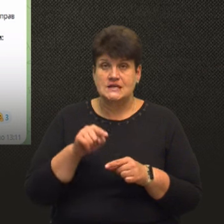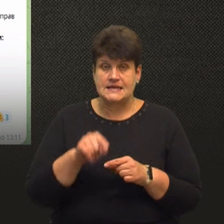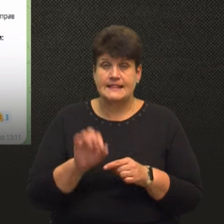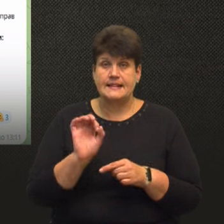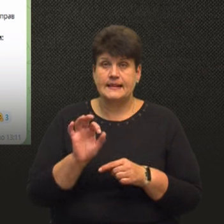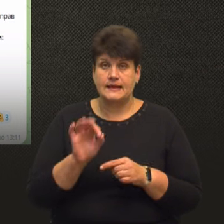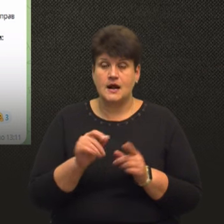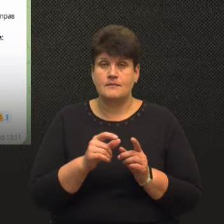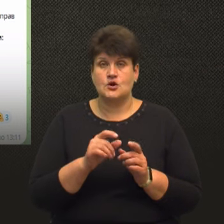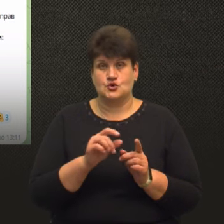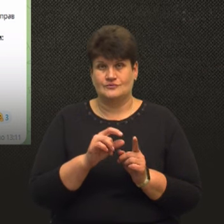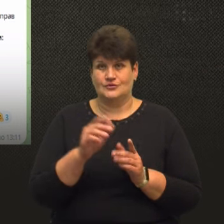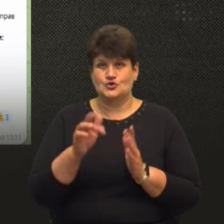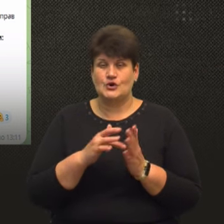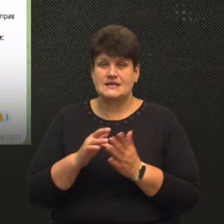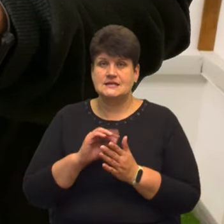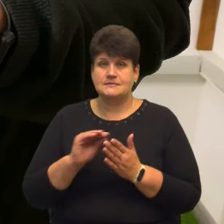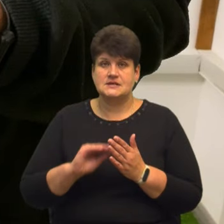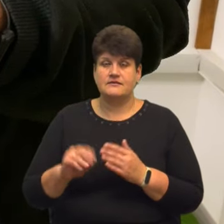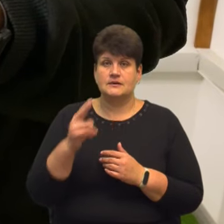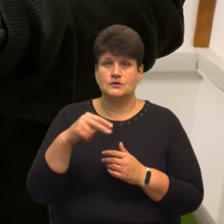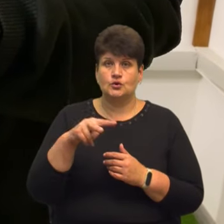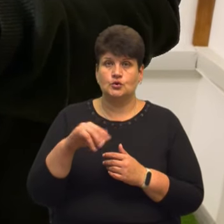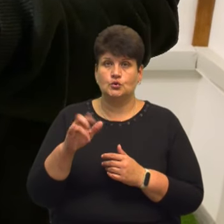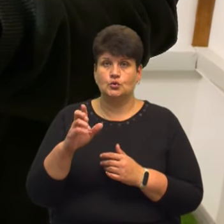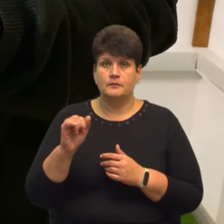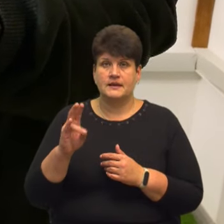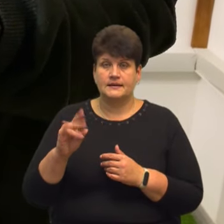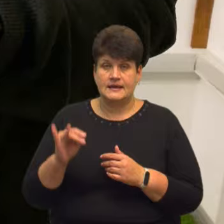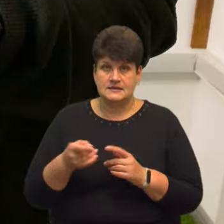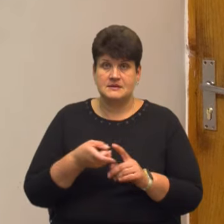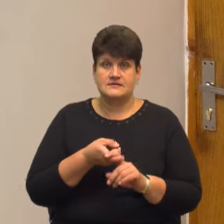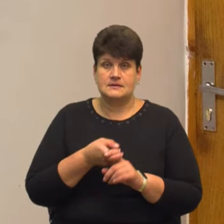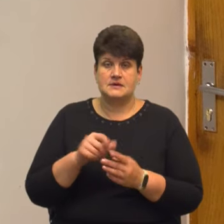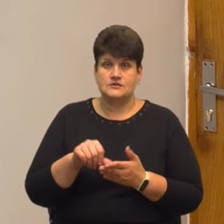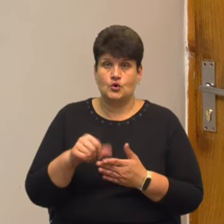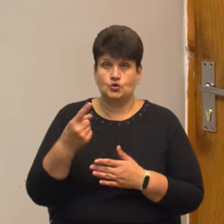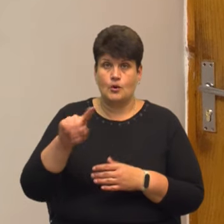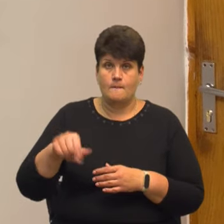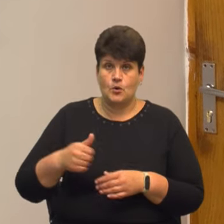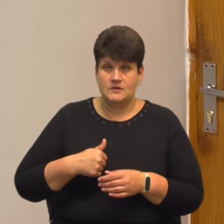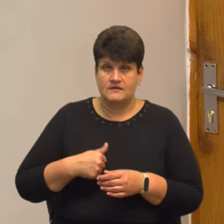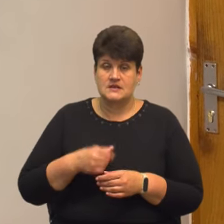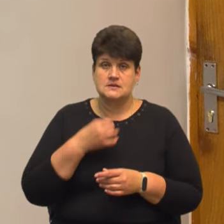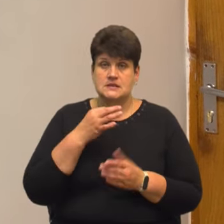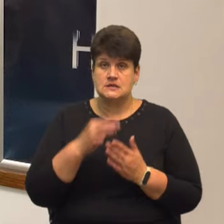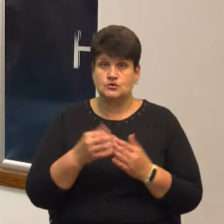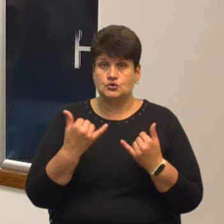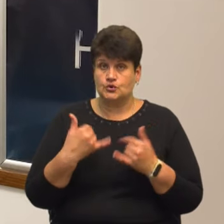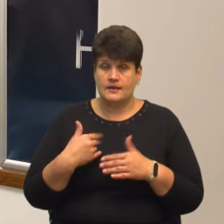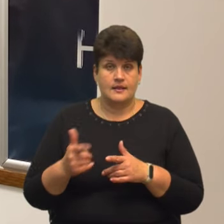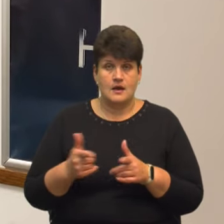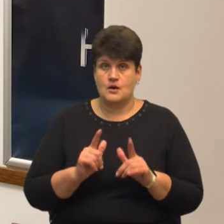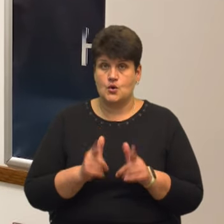написав омбутсмен Дмитро лубінець ми зв'язалися із представником одного з мобілізованих Він відповів що сьогодні не готовий